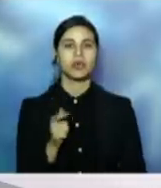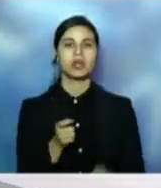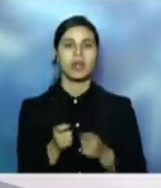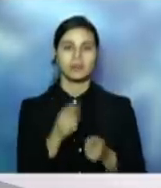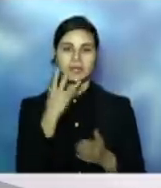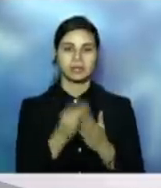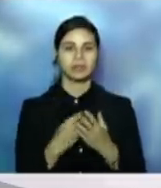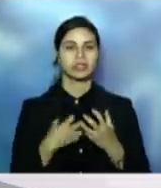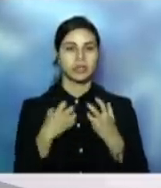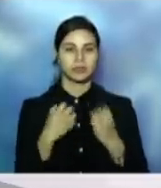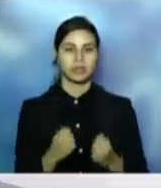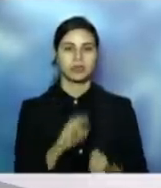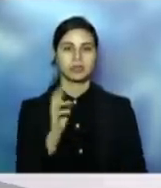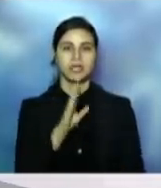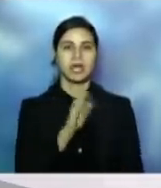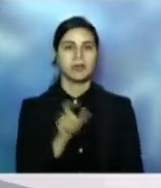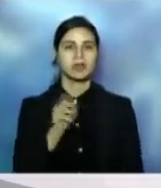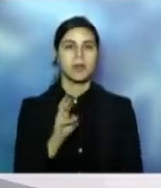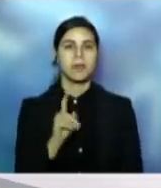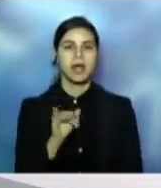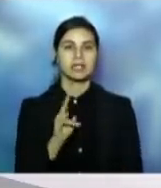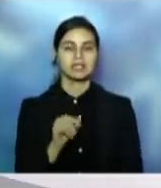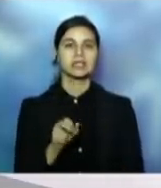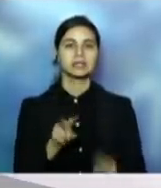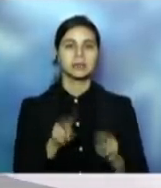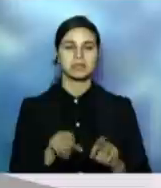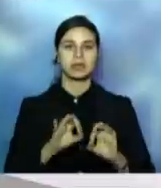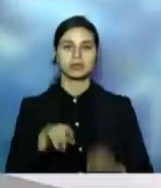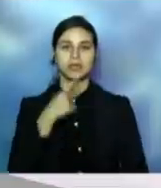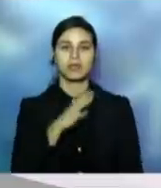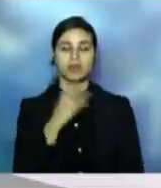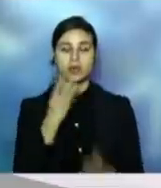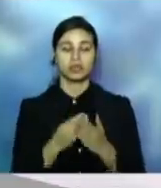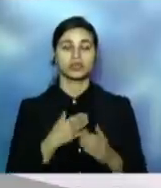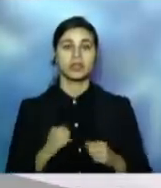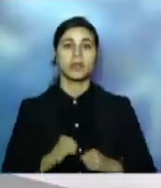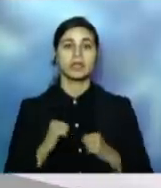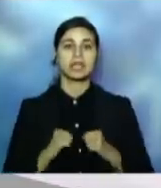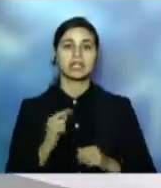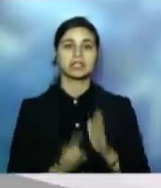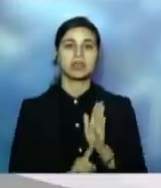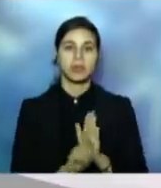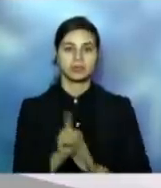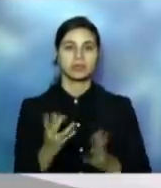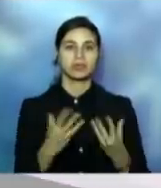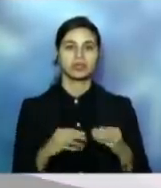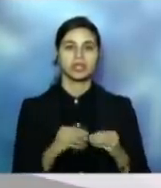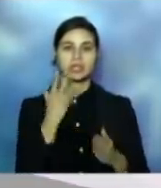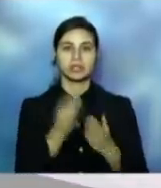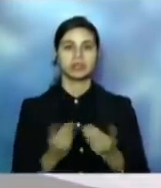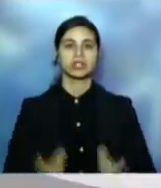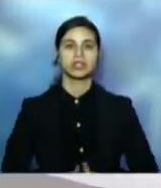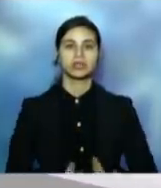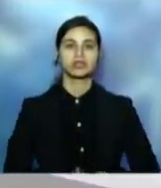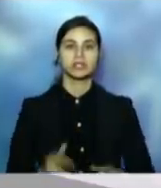გაუფრთხილდეთ საკუთარ ჯანმრთელობას და ქალბატონმა მარინა გორდელაძემ საგანგებოდ აღნიშნა, ჩვენ მეცადინეობას ვიწყებთ ოჯახში საკუთარი